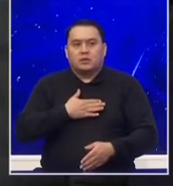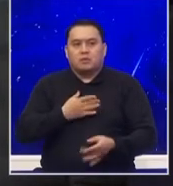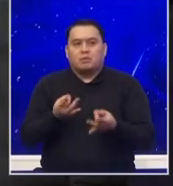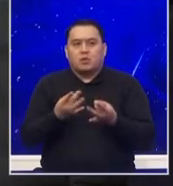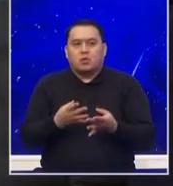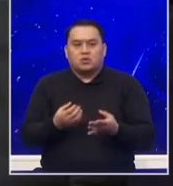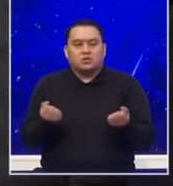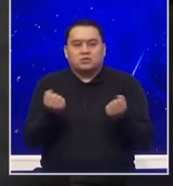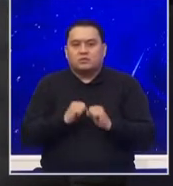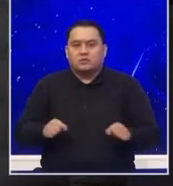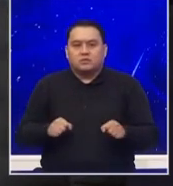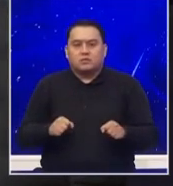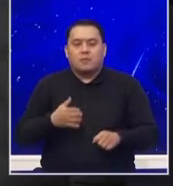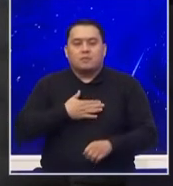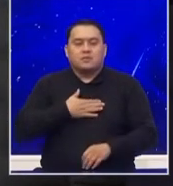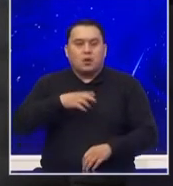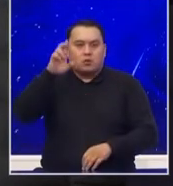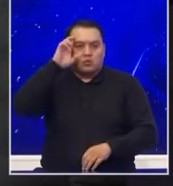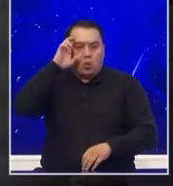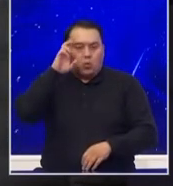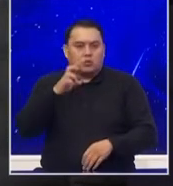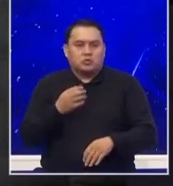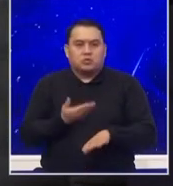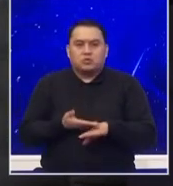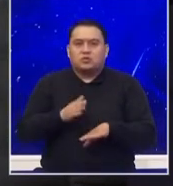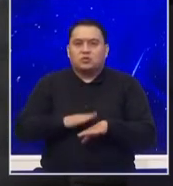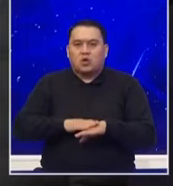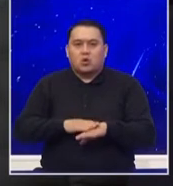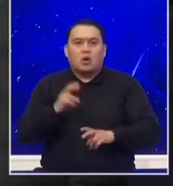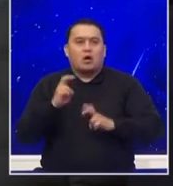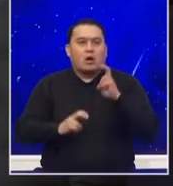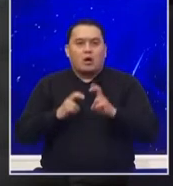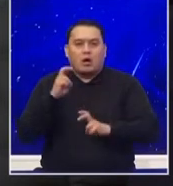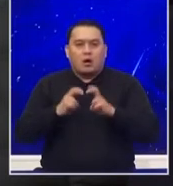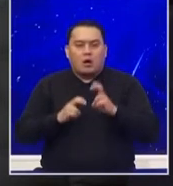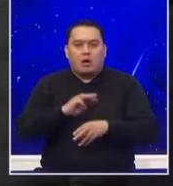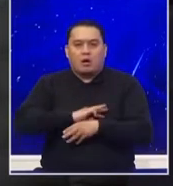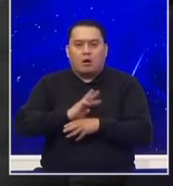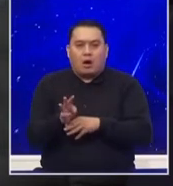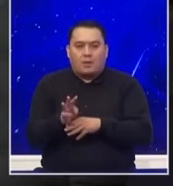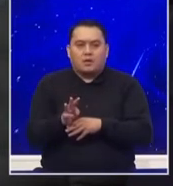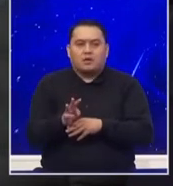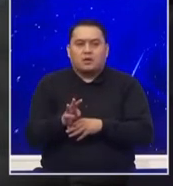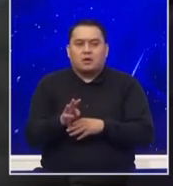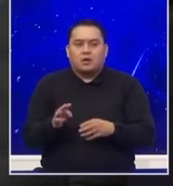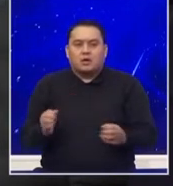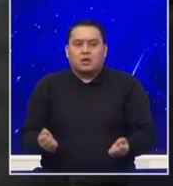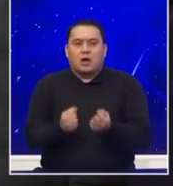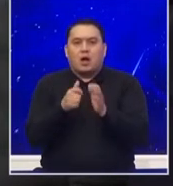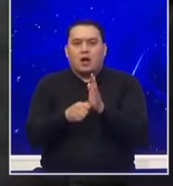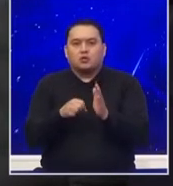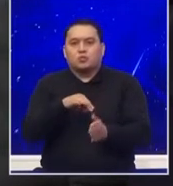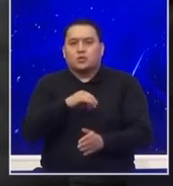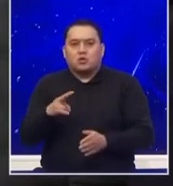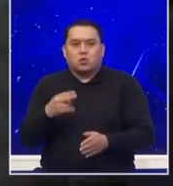просто не обойтись. Мемлекет қолдауынсыз жағдайымыз мүшкіл. Біздің кәсіпорын түрлі өніммен қамтамасыз етуші серіктестеріне 600 миллион